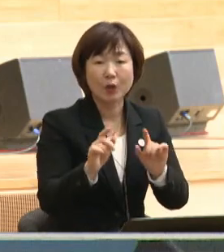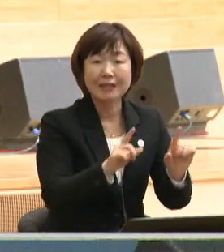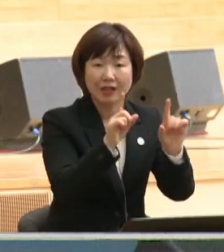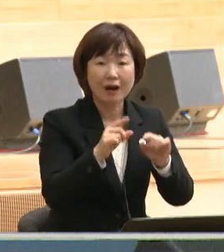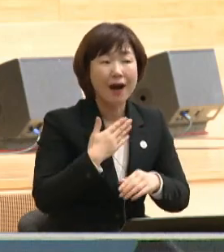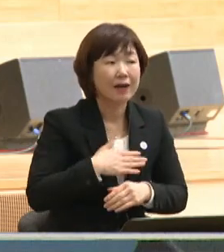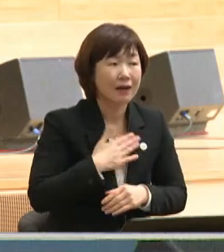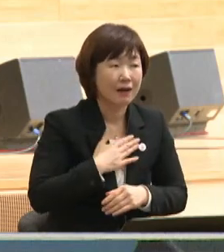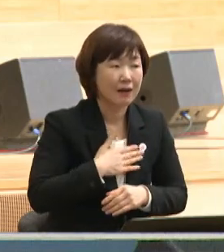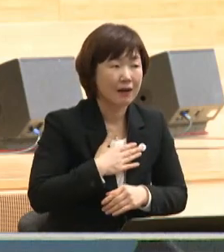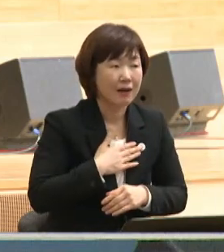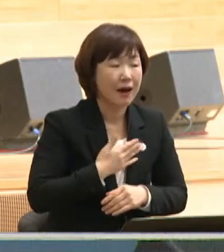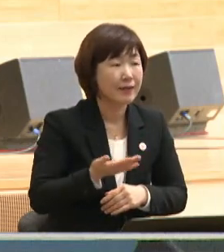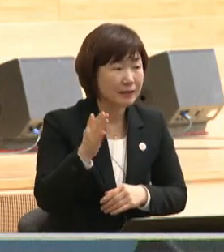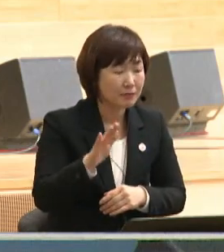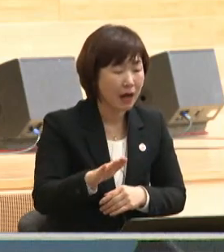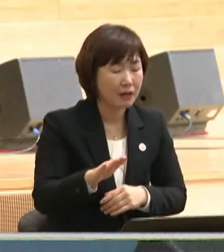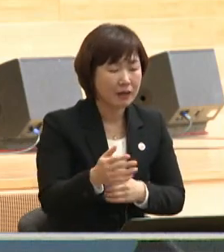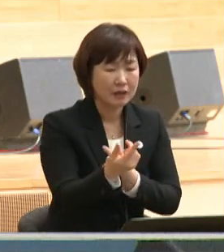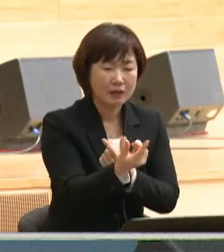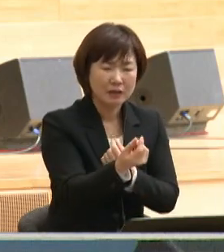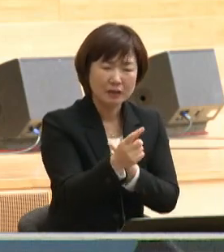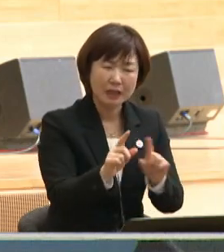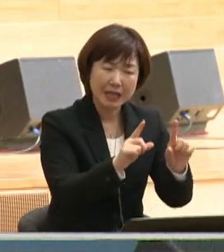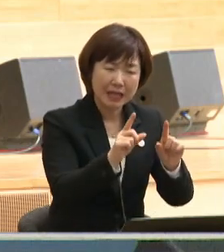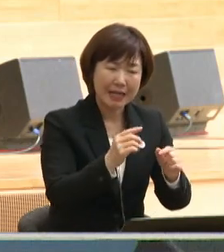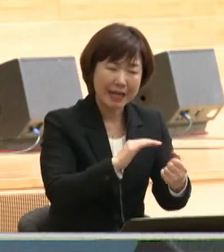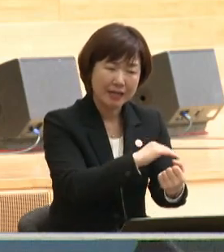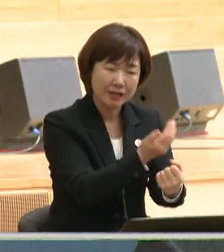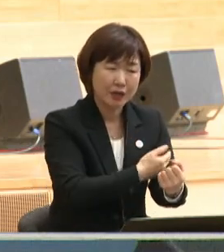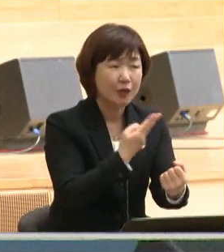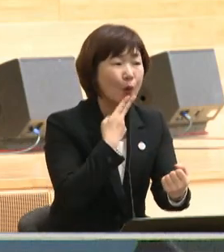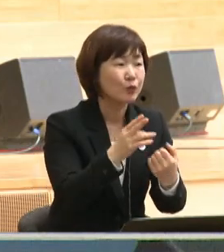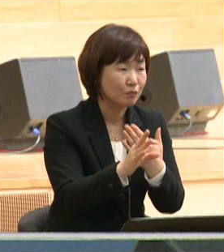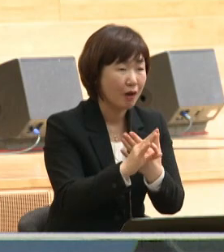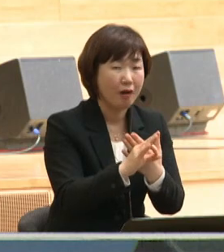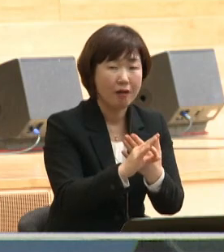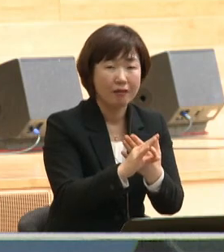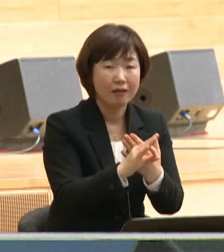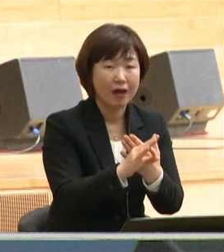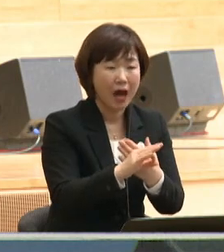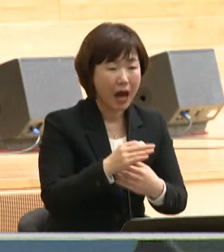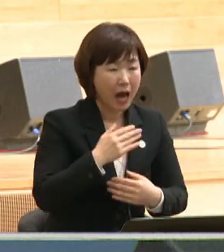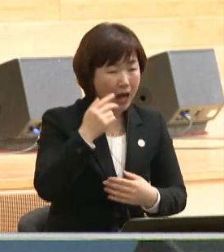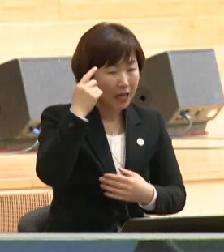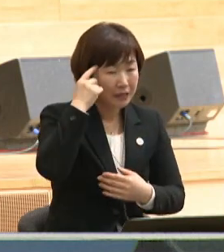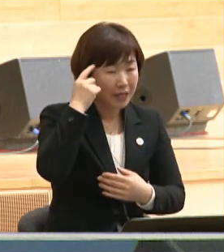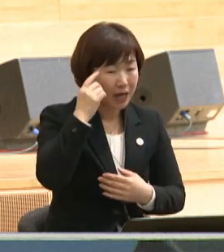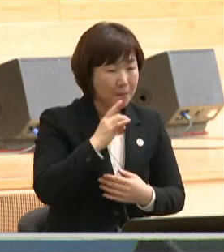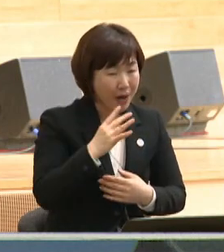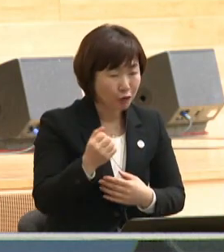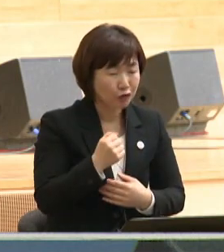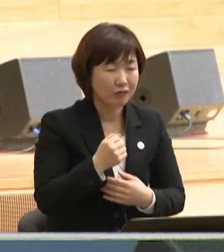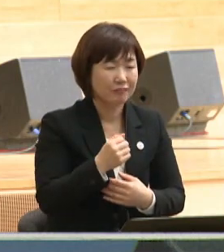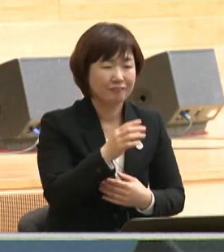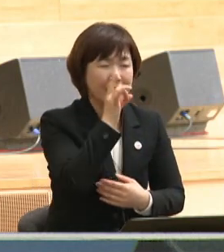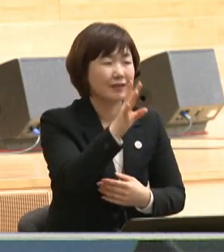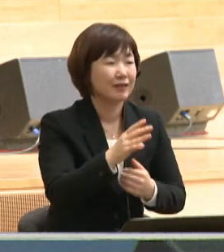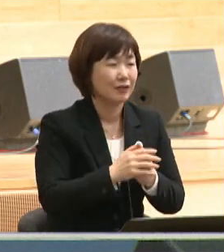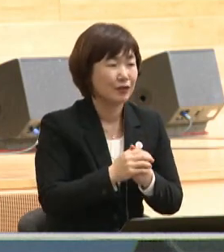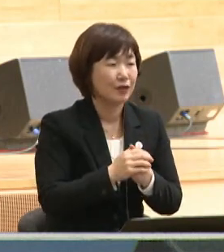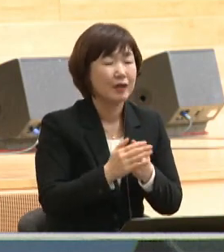알겠는데 그렇게 살아날 실력이 없다면 알아도 그렇게 살 수 없거든요 그렇기